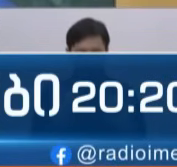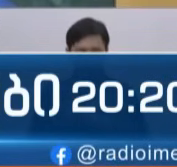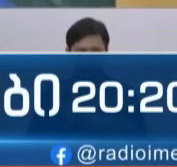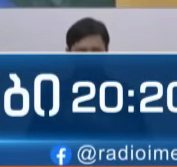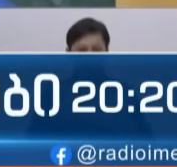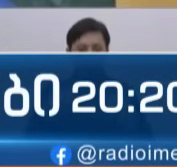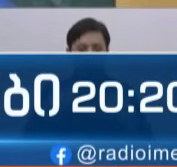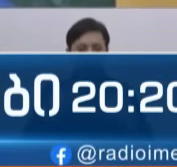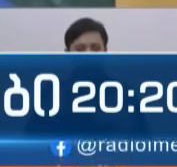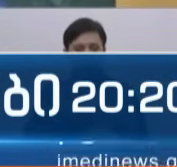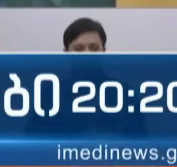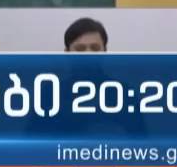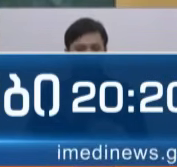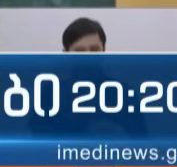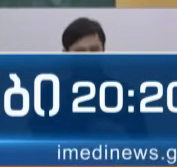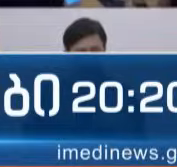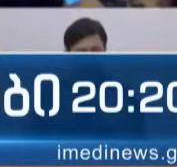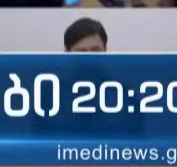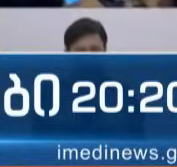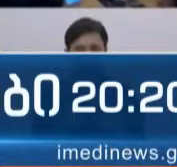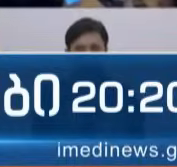სამხედროების ფსოვნის წინაშე.